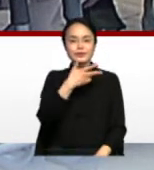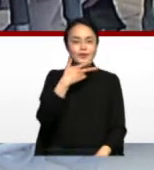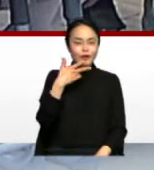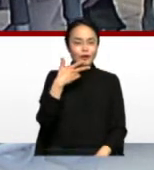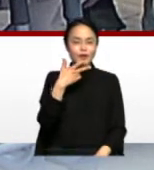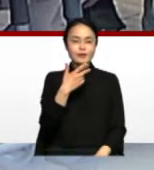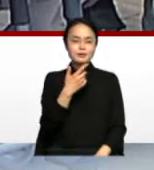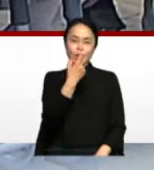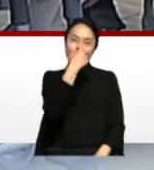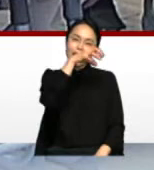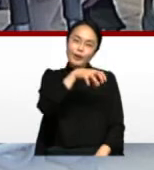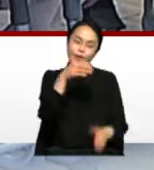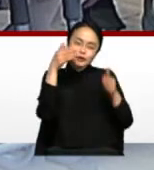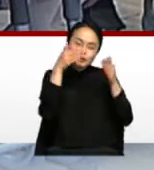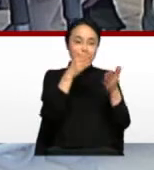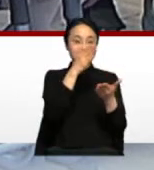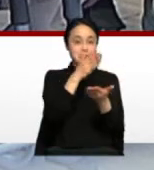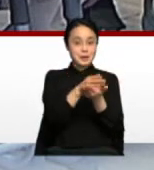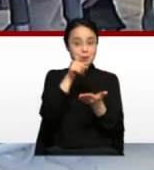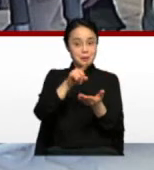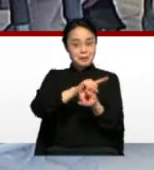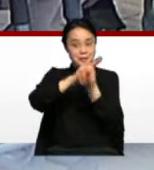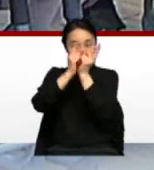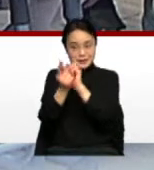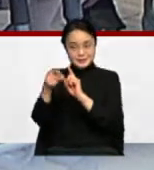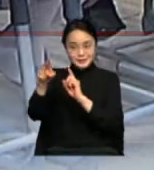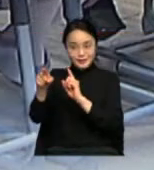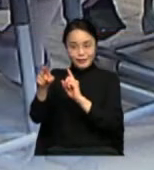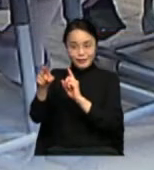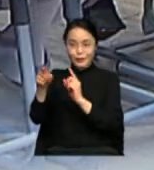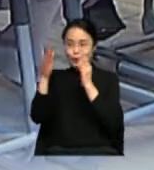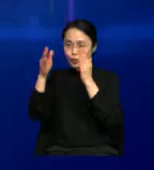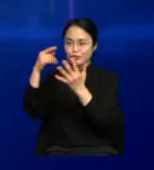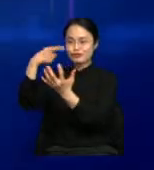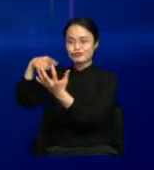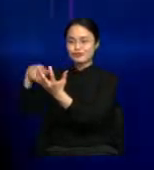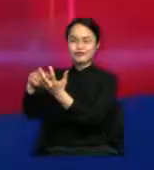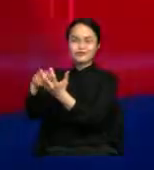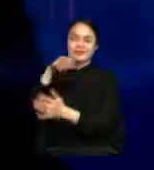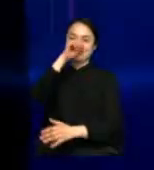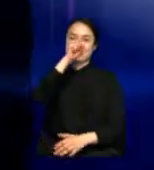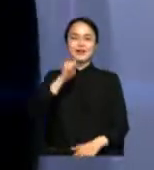영어를 친숙하게 접할 수 있는 계기가 되고 있습니다. 진기훈 기자입니다.